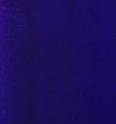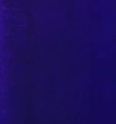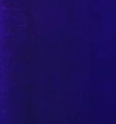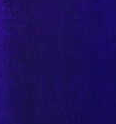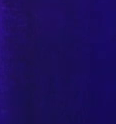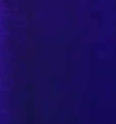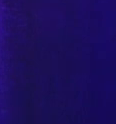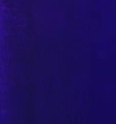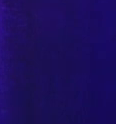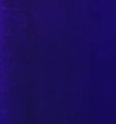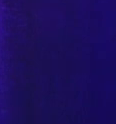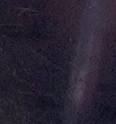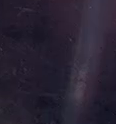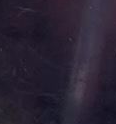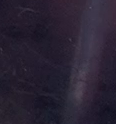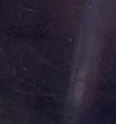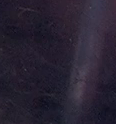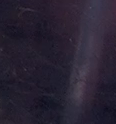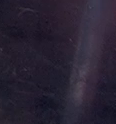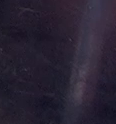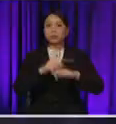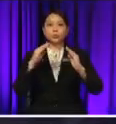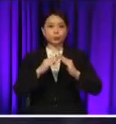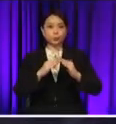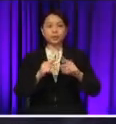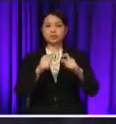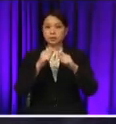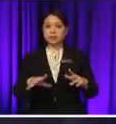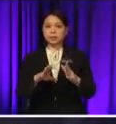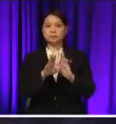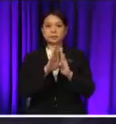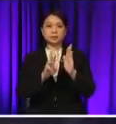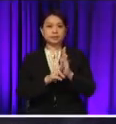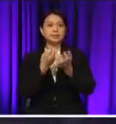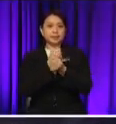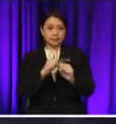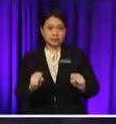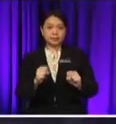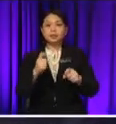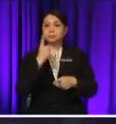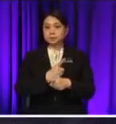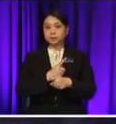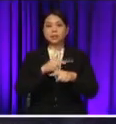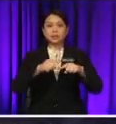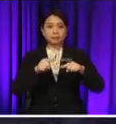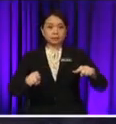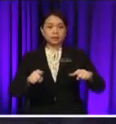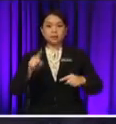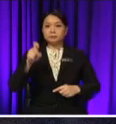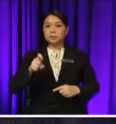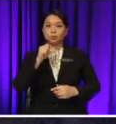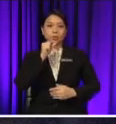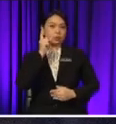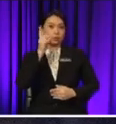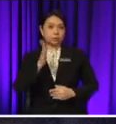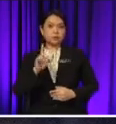ilah cekgu nampaknya murid-murid di rumah ada yang dah bersedia di hadapan kaca television masing-masing tapi saya pasti saya tidak buat seorang yang di sini